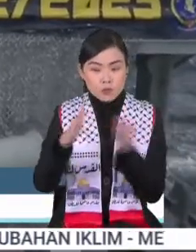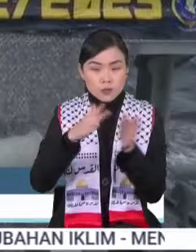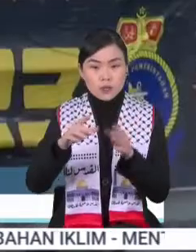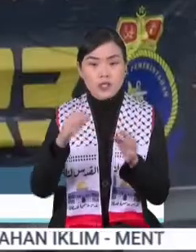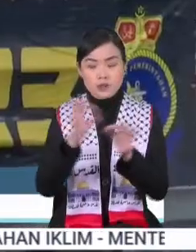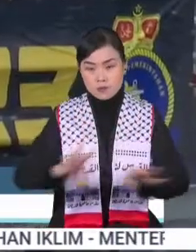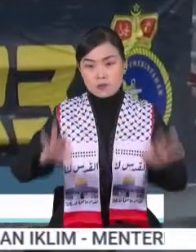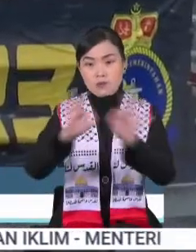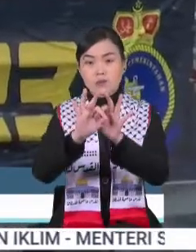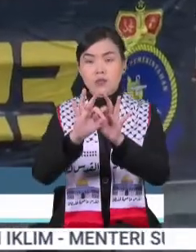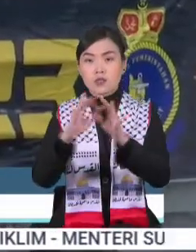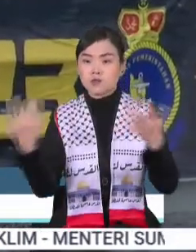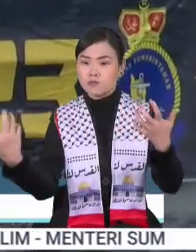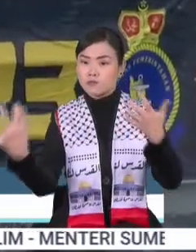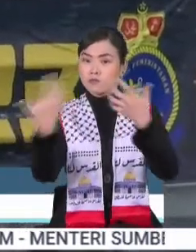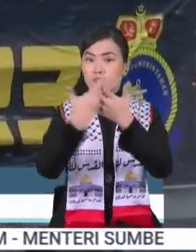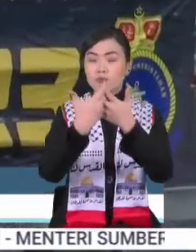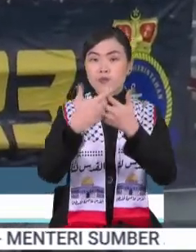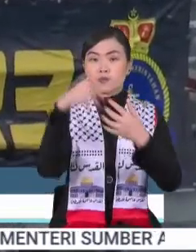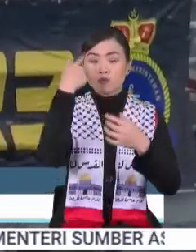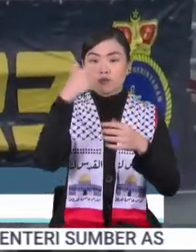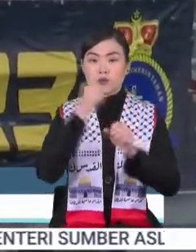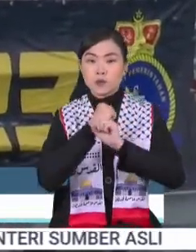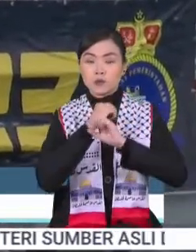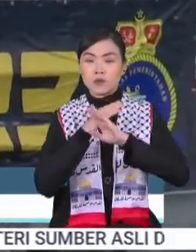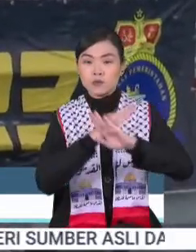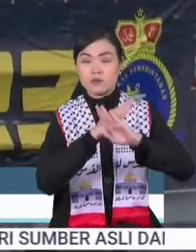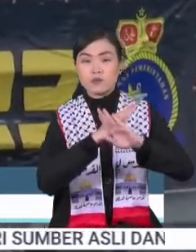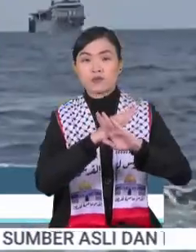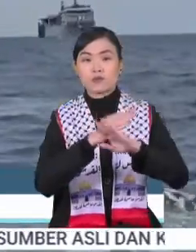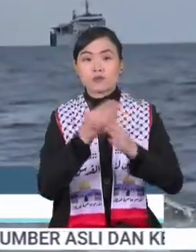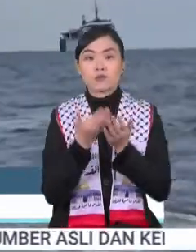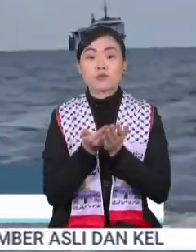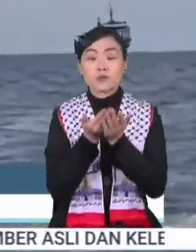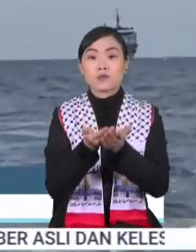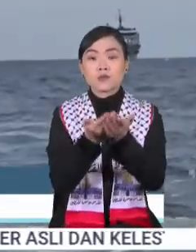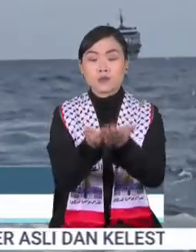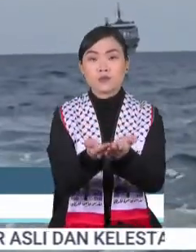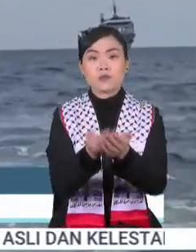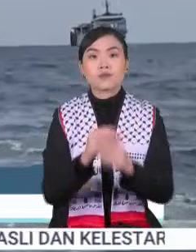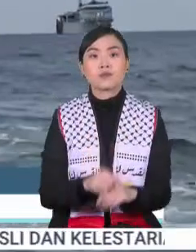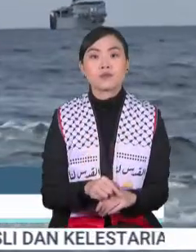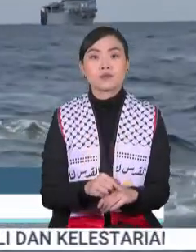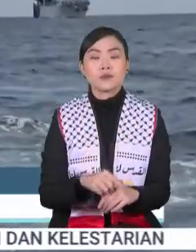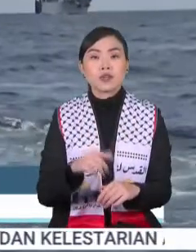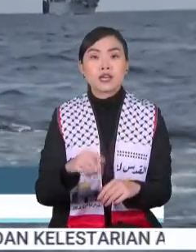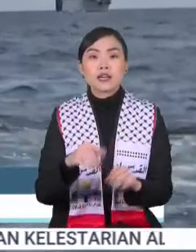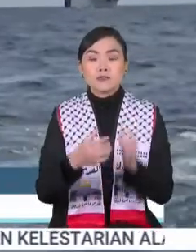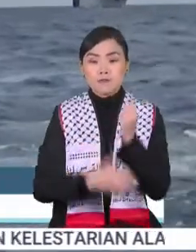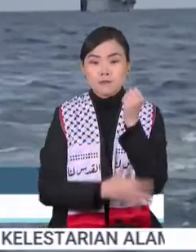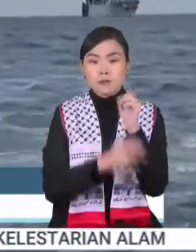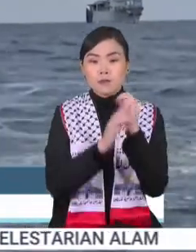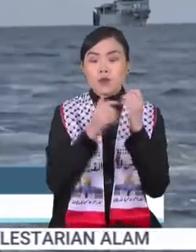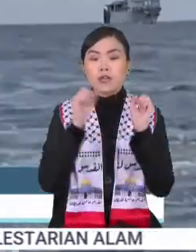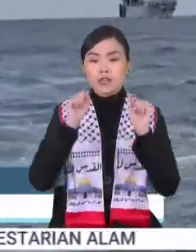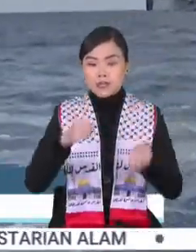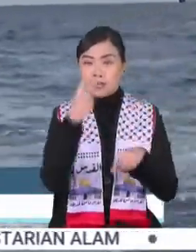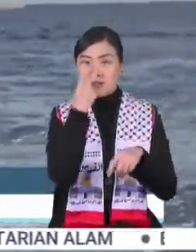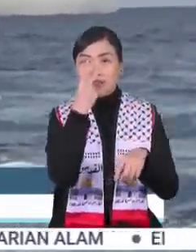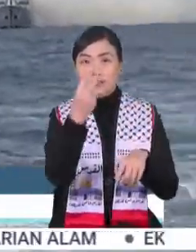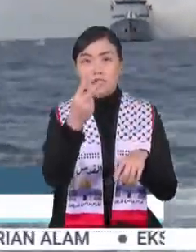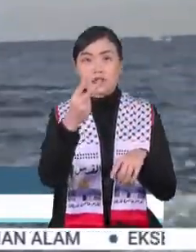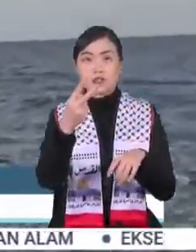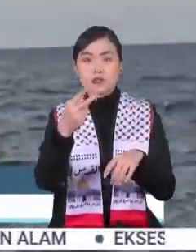penting untuk kekal relevan dalam konteks pertahanan maritim pelaksanaan exercise tamingsari dapat mempamerkan keupayaan kuasa tempur